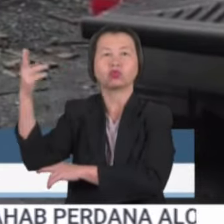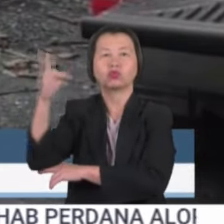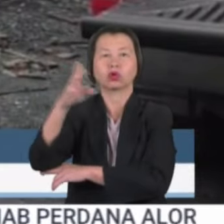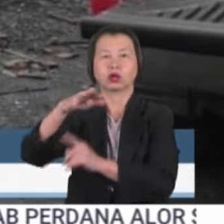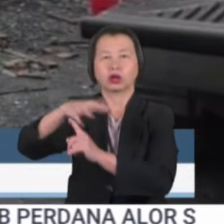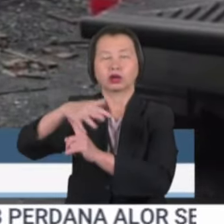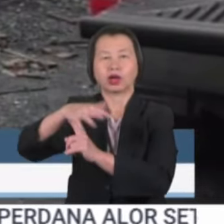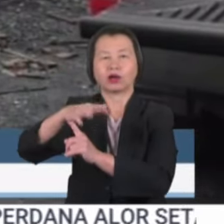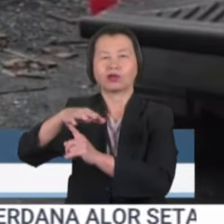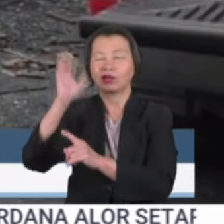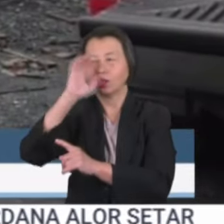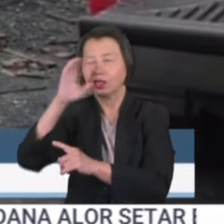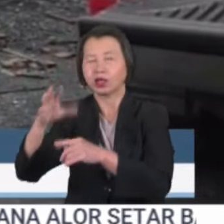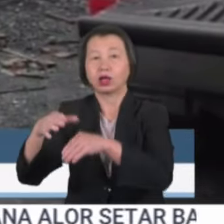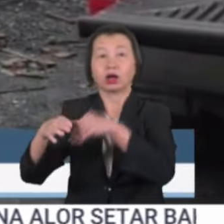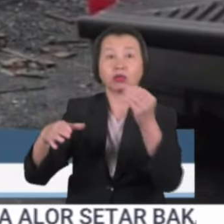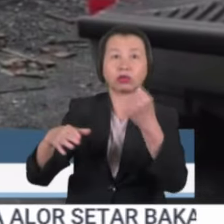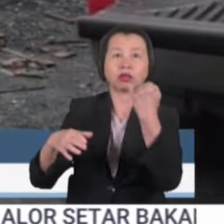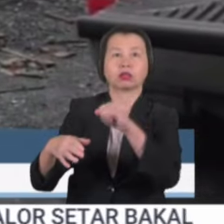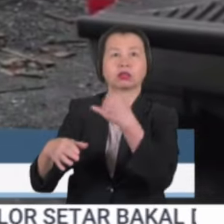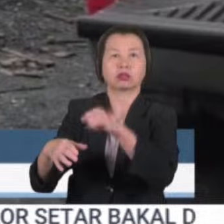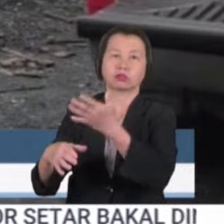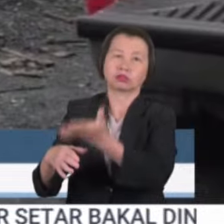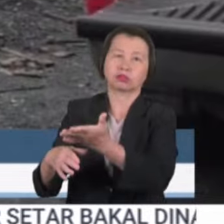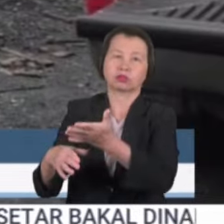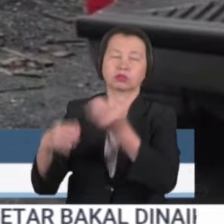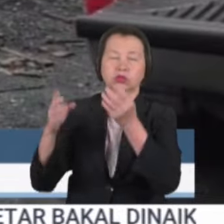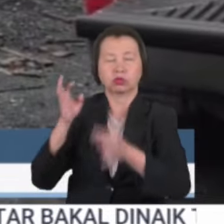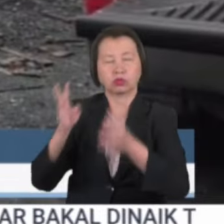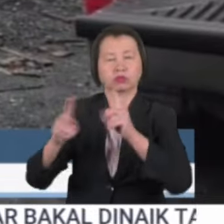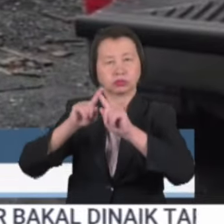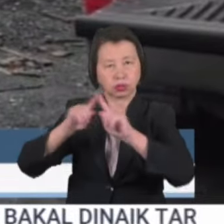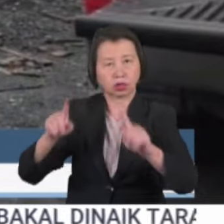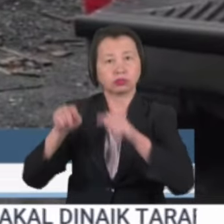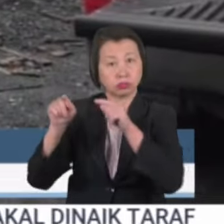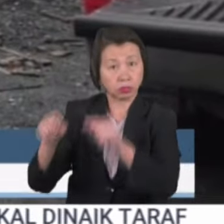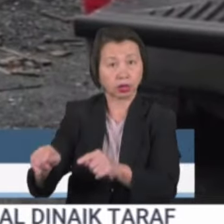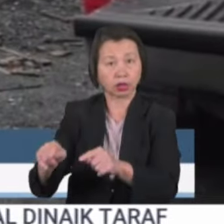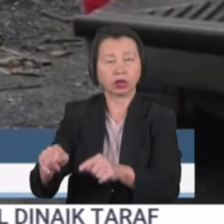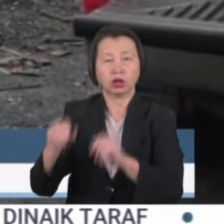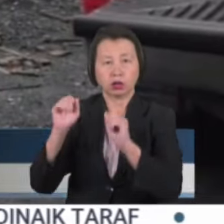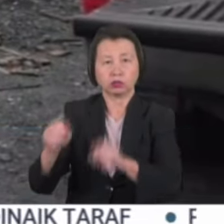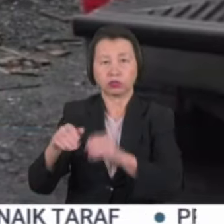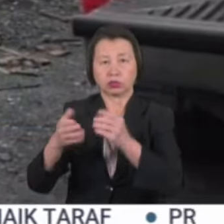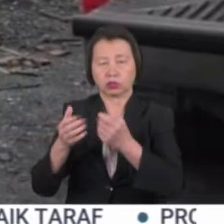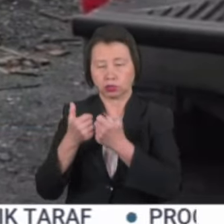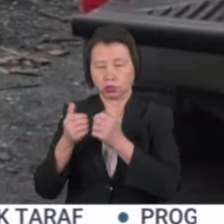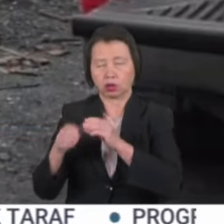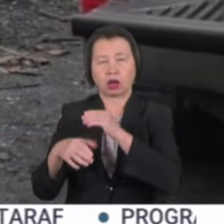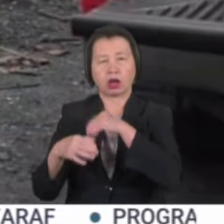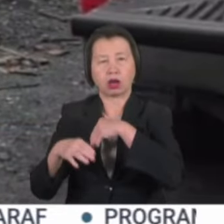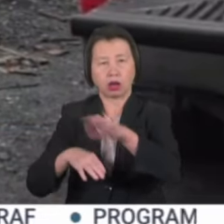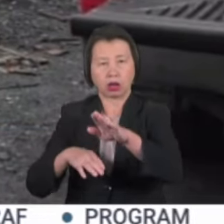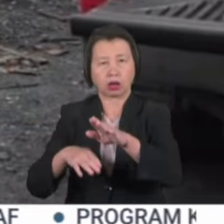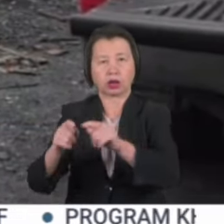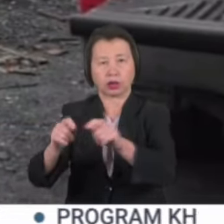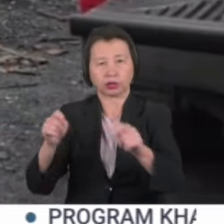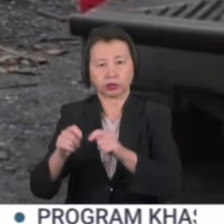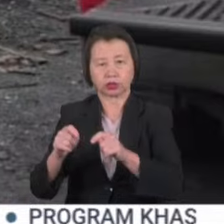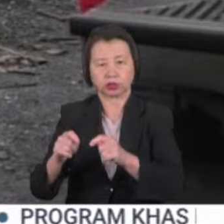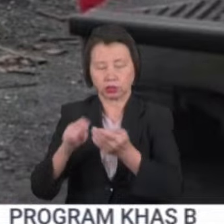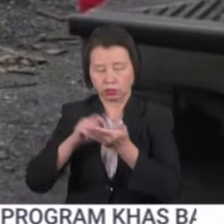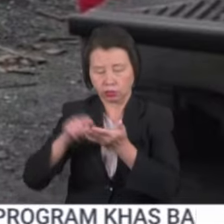daun sabung di kawasan hutan berkenaan. Walau bagaimanapun, mereka sempat menghantar lokasi terakhir